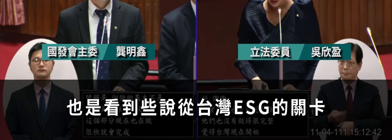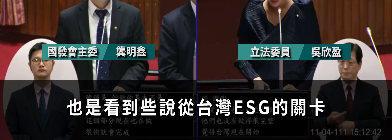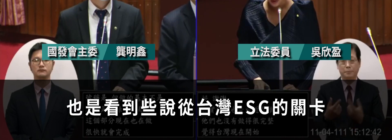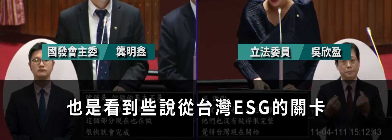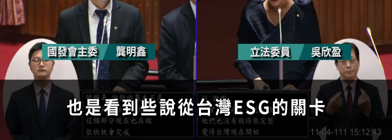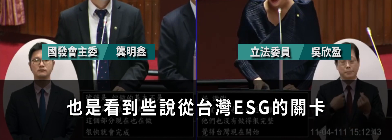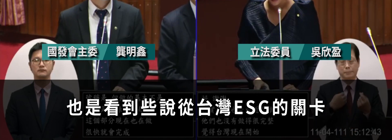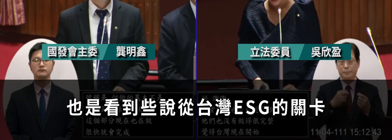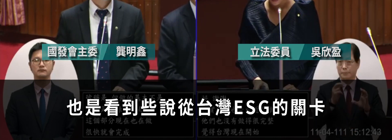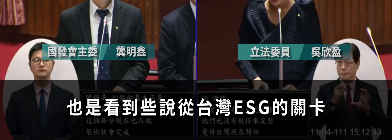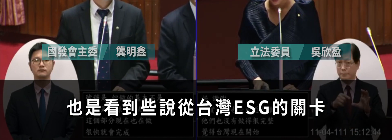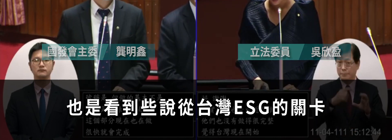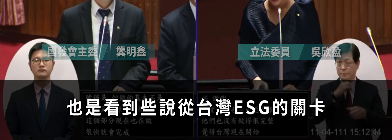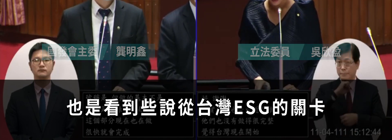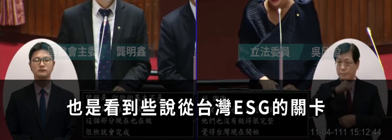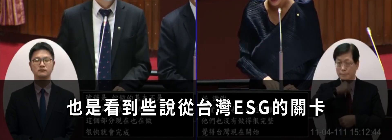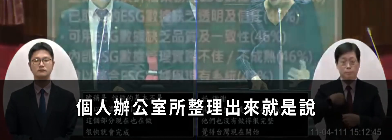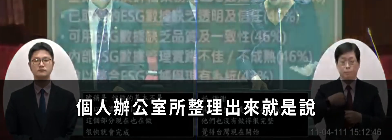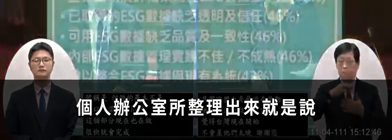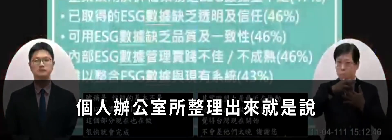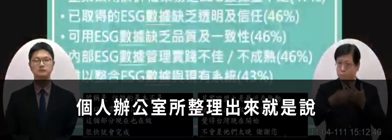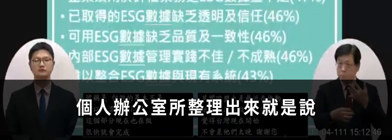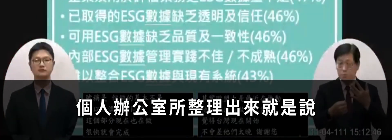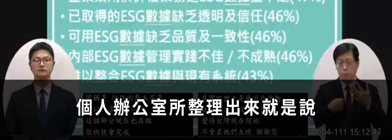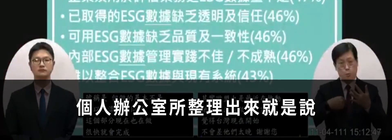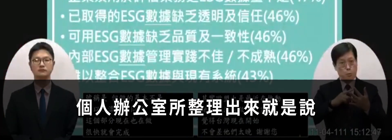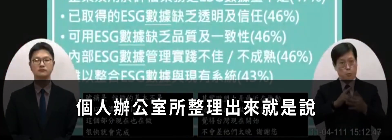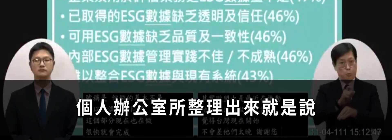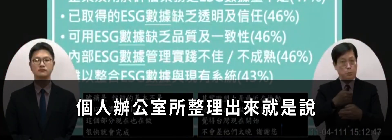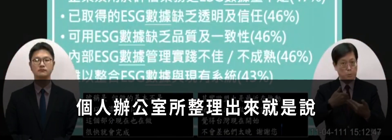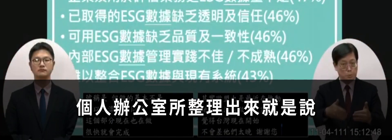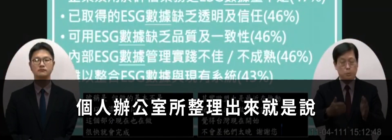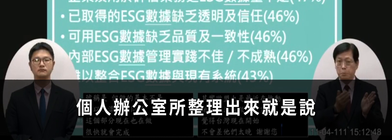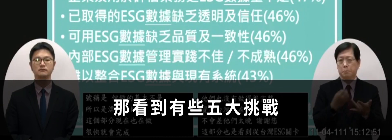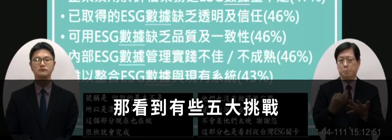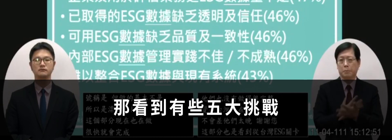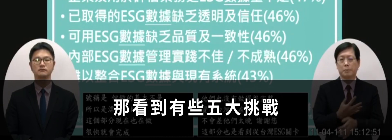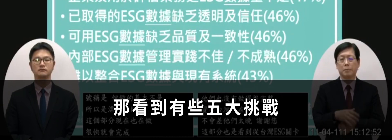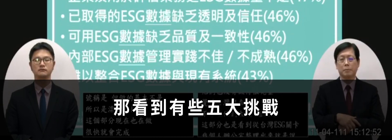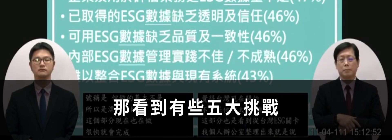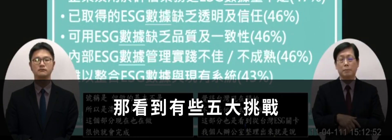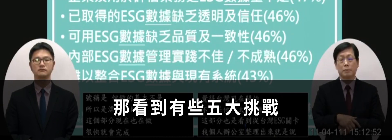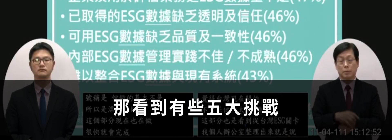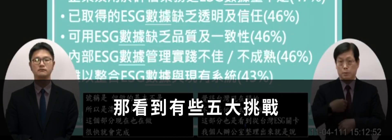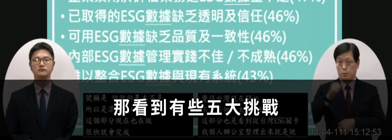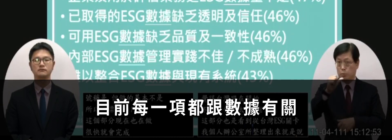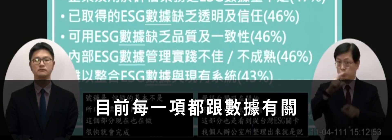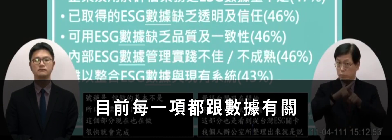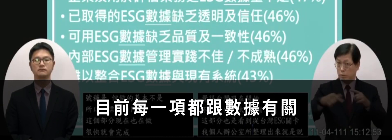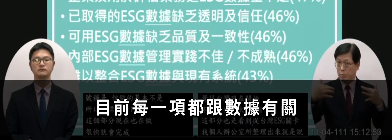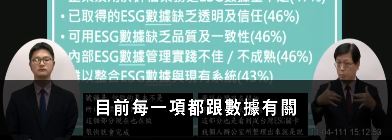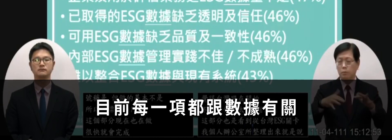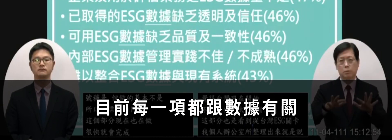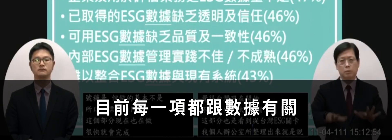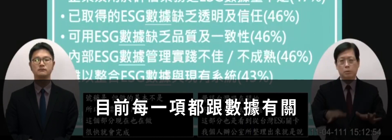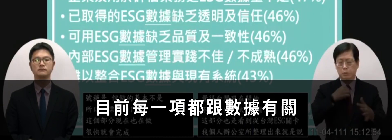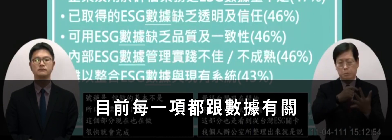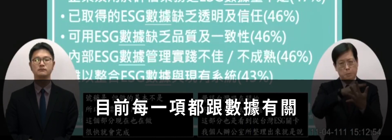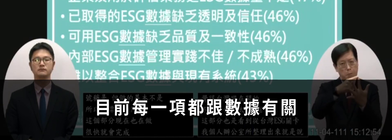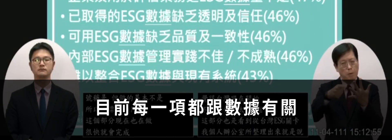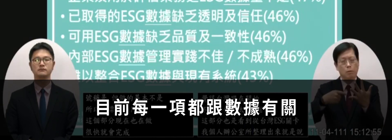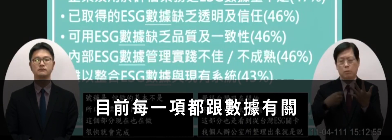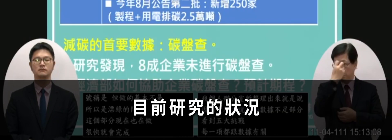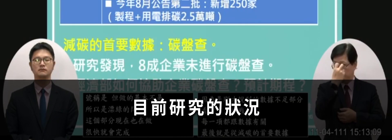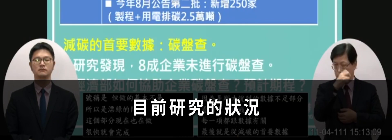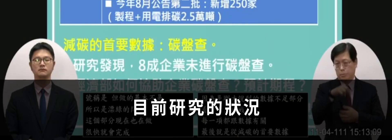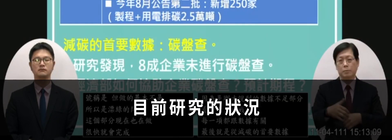看到就是说从台湾 ESG 的关卡个人办公室所整理出来，就是说那看到一些5大挑战，目前每一项都跟数据